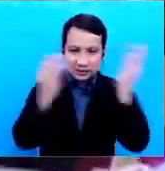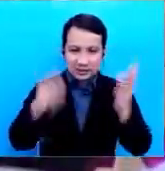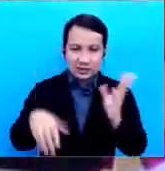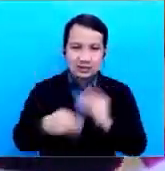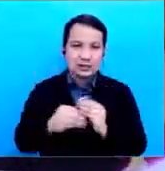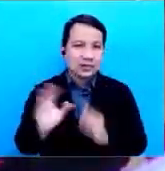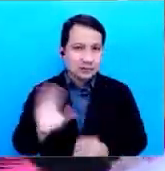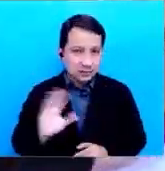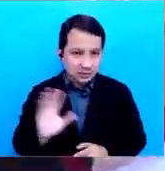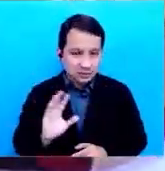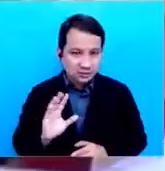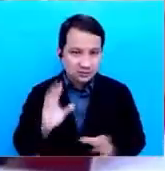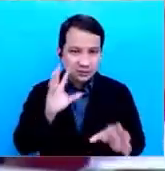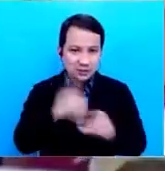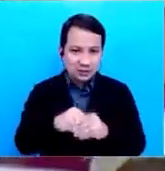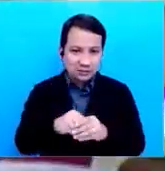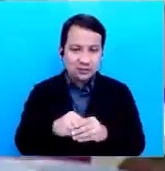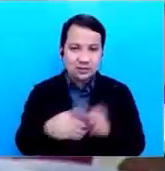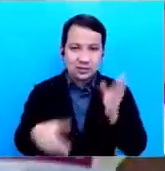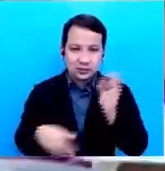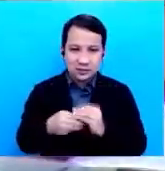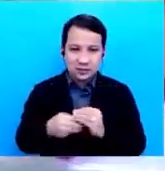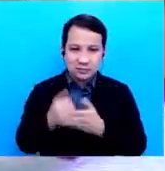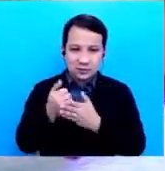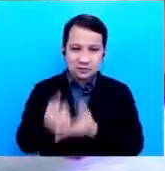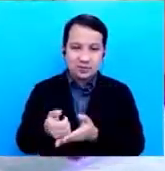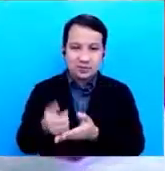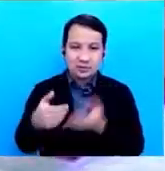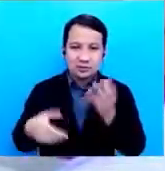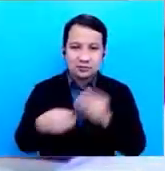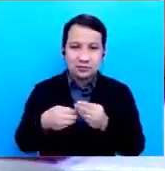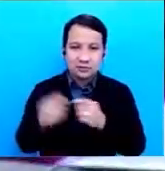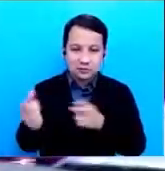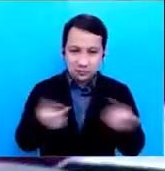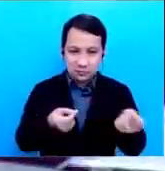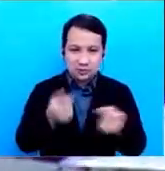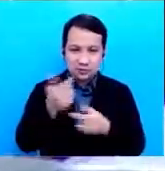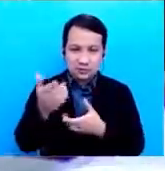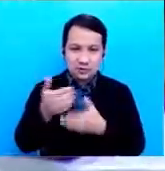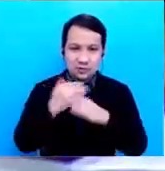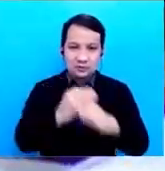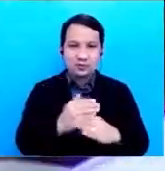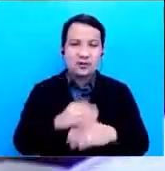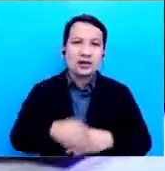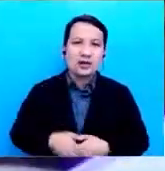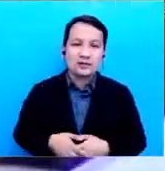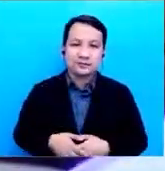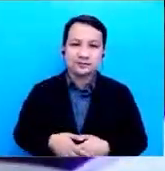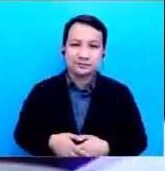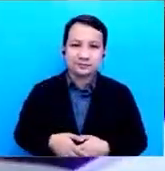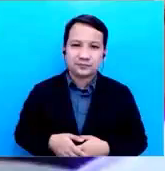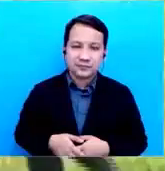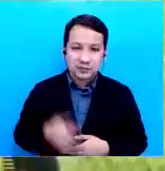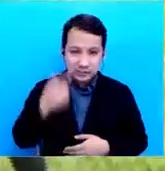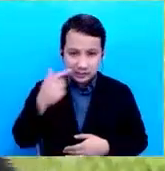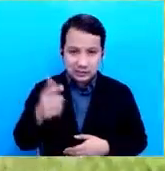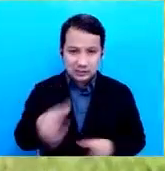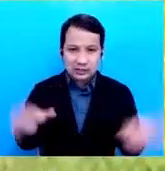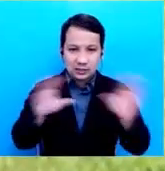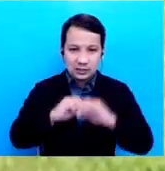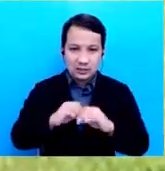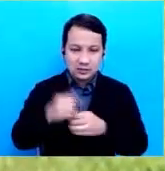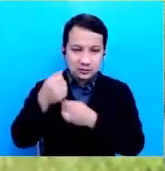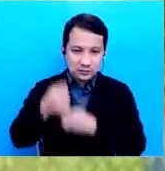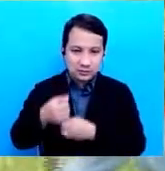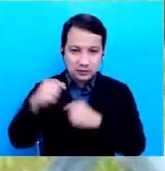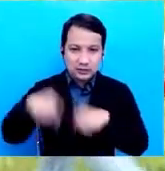hindi sila nadawit sa korupsyon at gumawa pa nga sila ng mga hakbang para makaiwas dito. Gretchen, kakatapos lamang ng rally dito